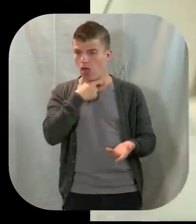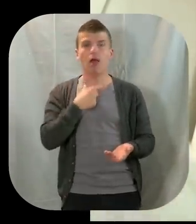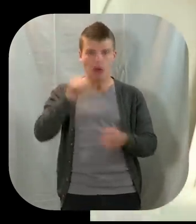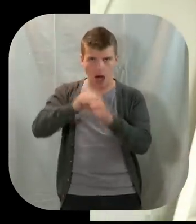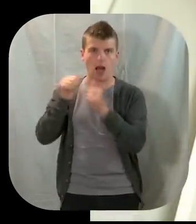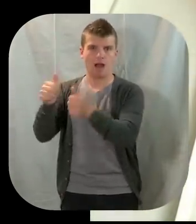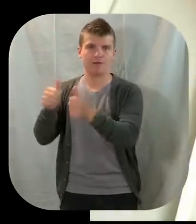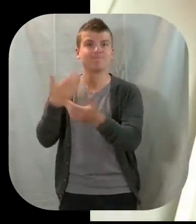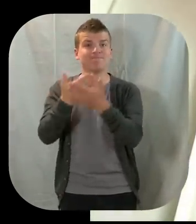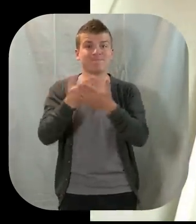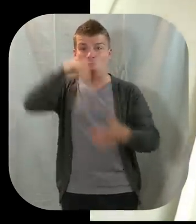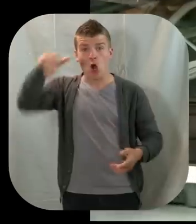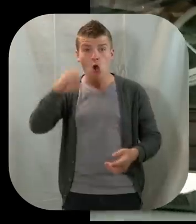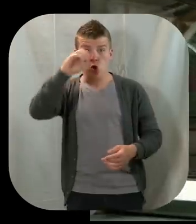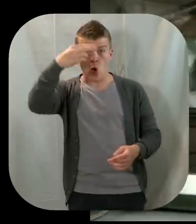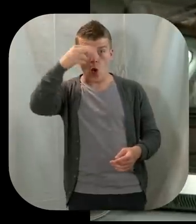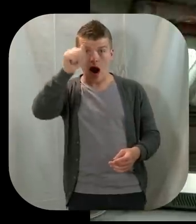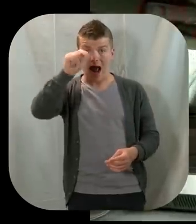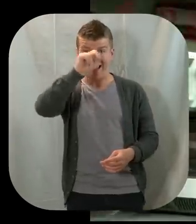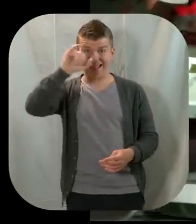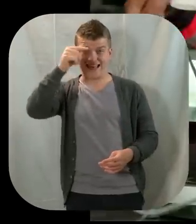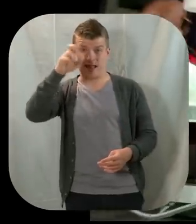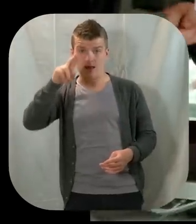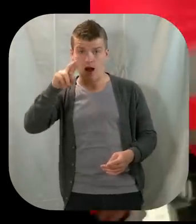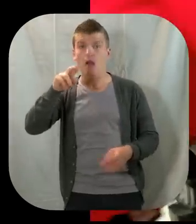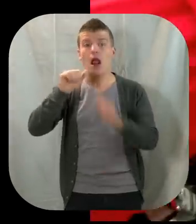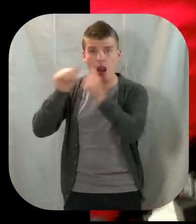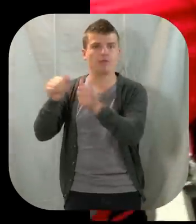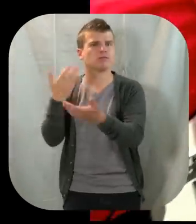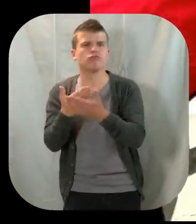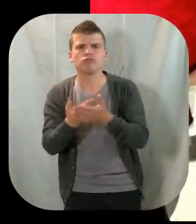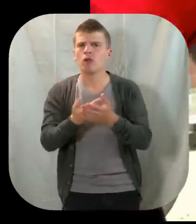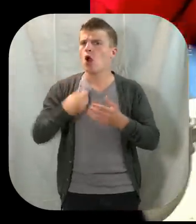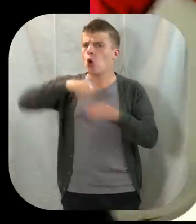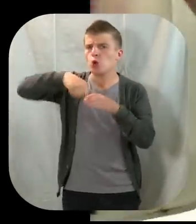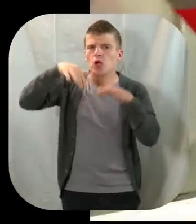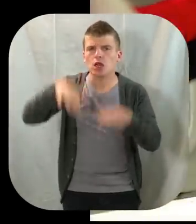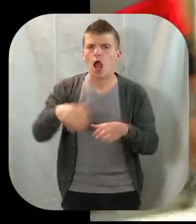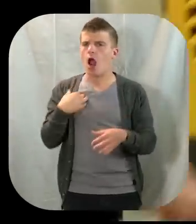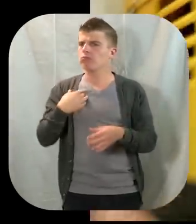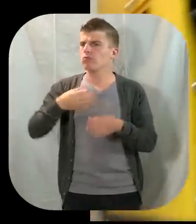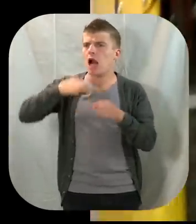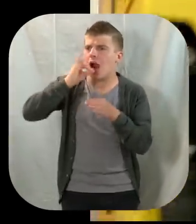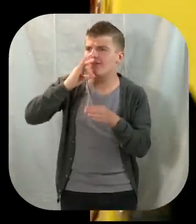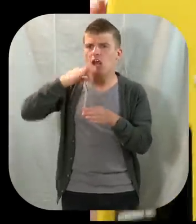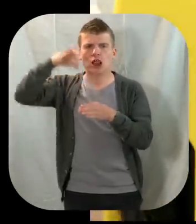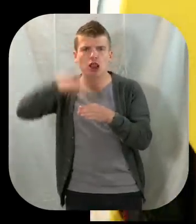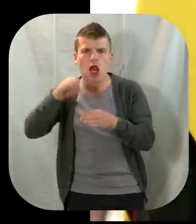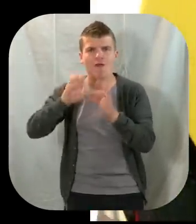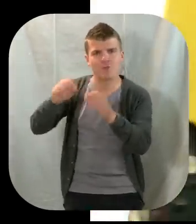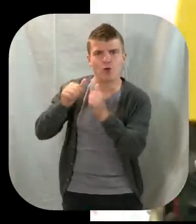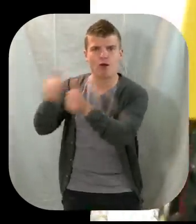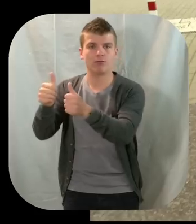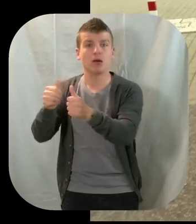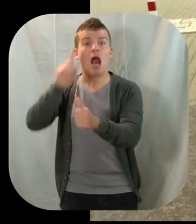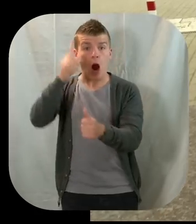die Johanniter. Die haben mobile Küchen, wo man kochen und Kaffee oder Tee machen kann. Sogar ein kleines